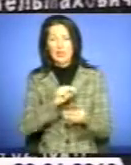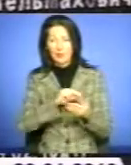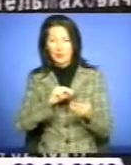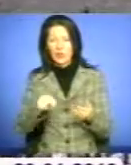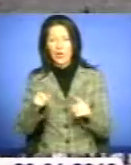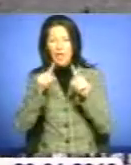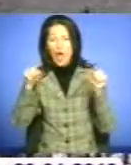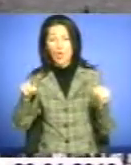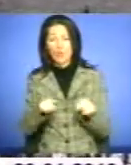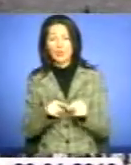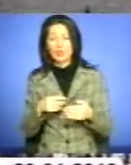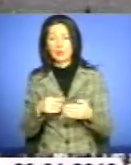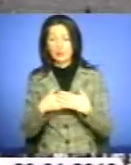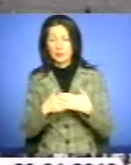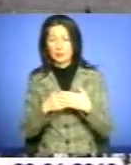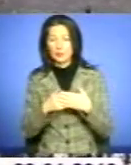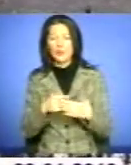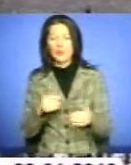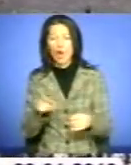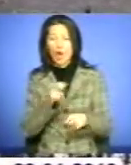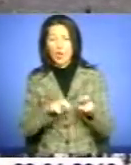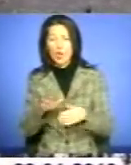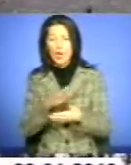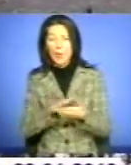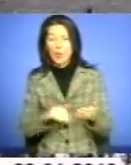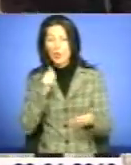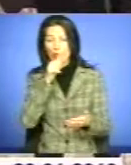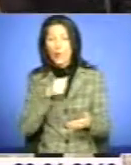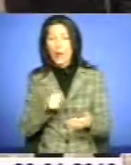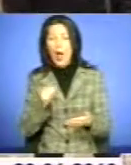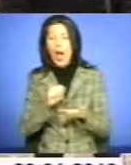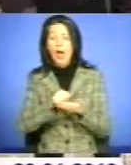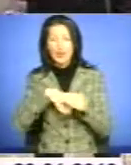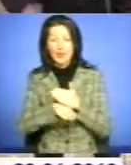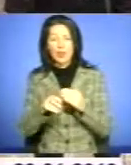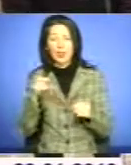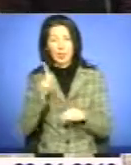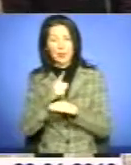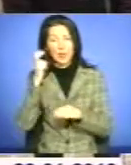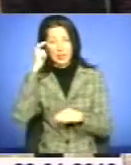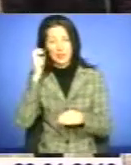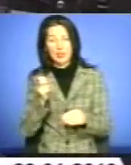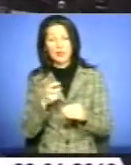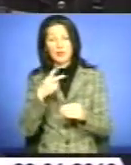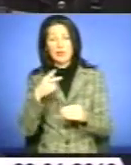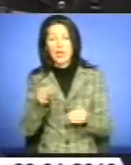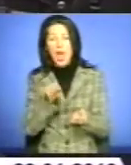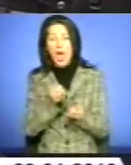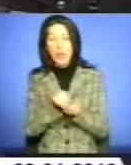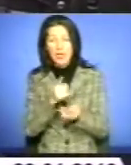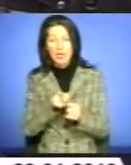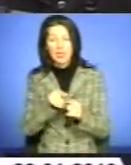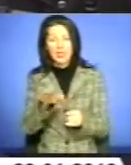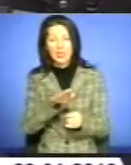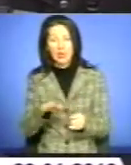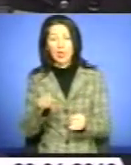активісти героїки шукали протягом минулого року в архівах Тернополя та Києва. Адже з 20 могил, які розташовані на території Миколинецького цвинтарю, до